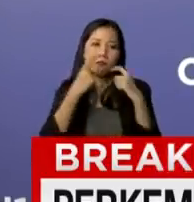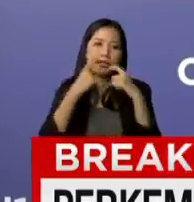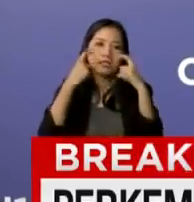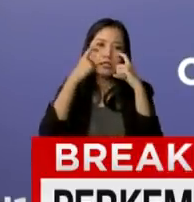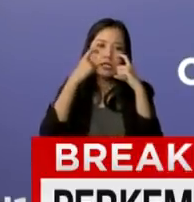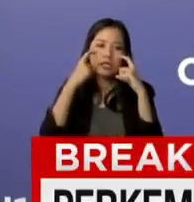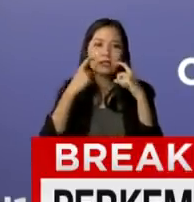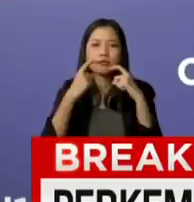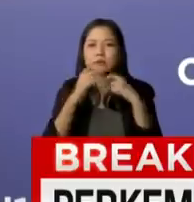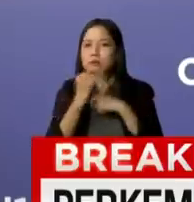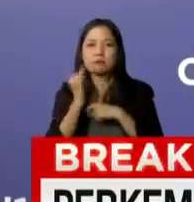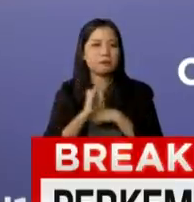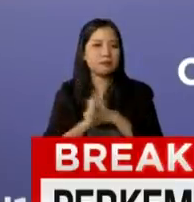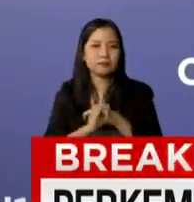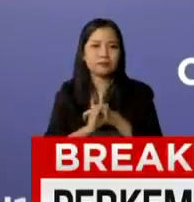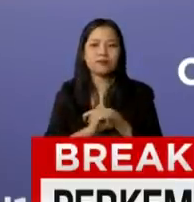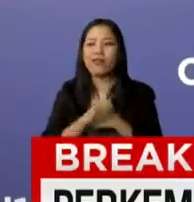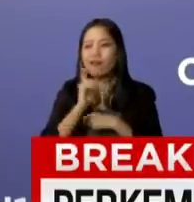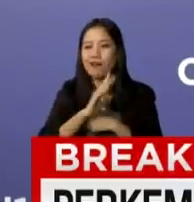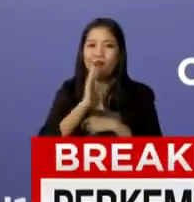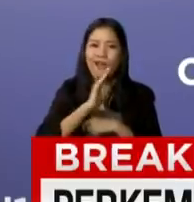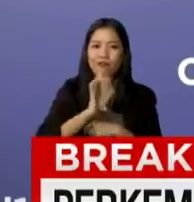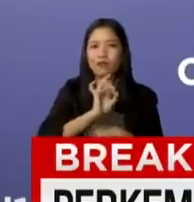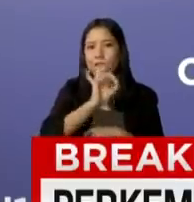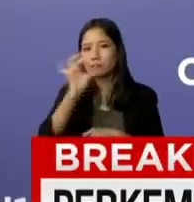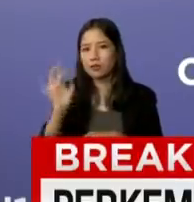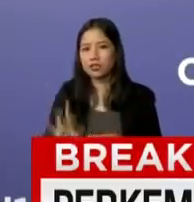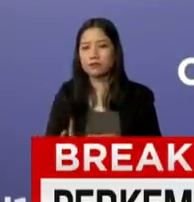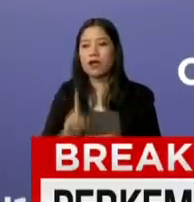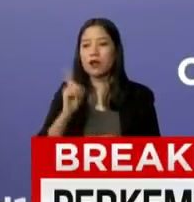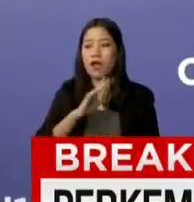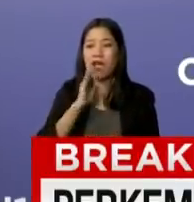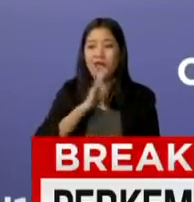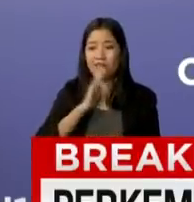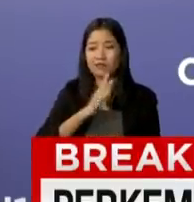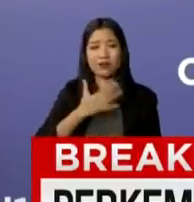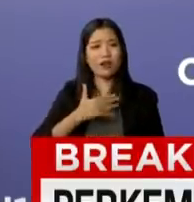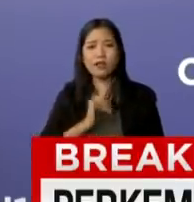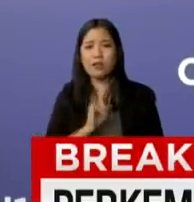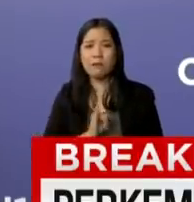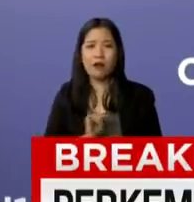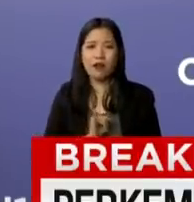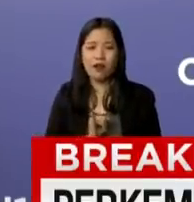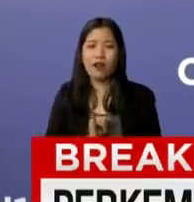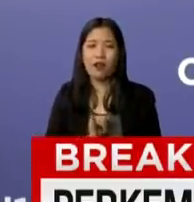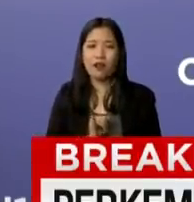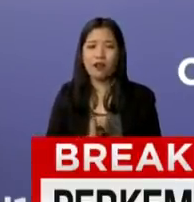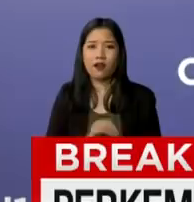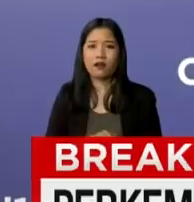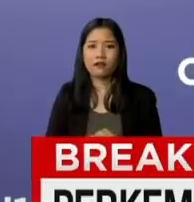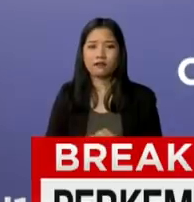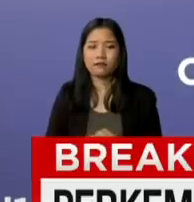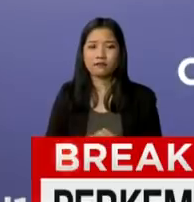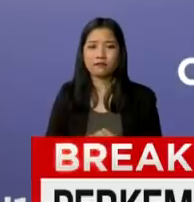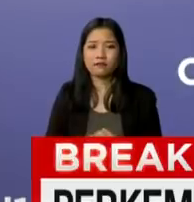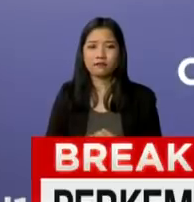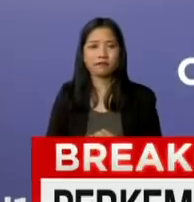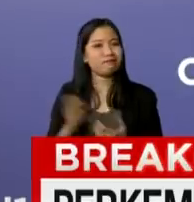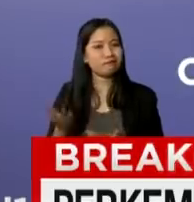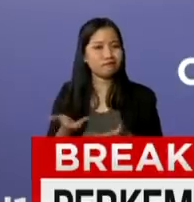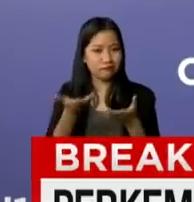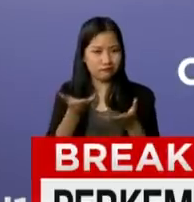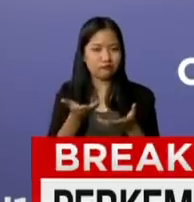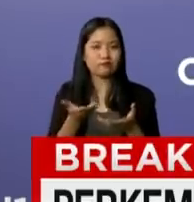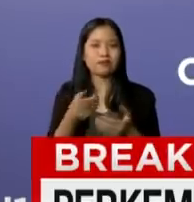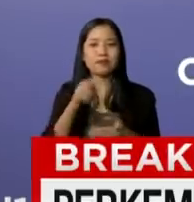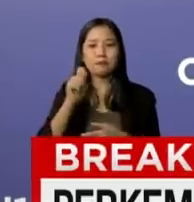baik dengan berbagai alasan termasuk alasan tidak nyaman dengan maskernya Oleh karena itu sudah jalan silahkan